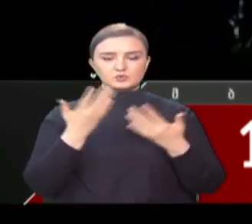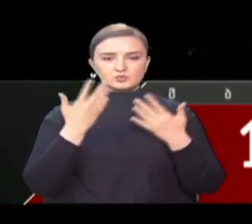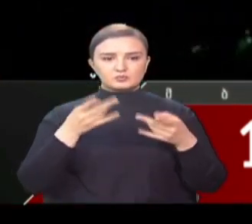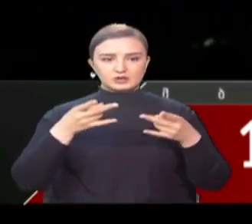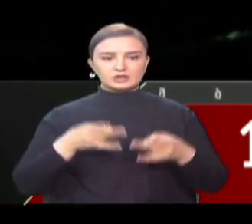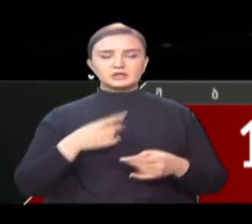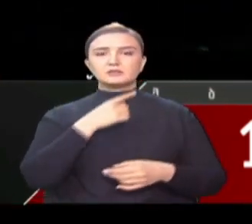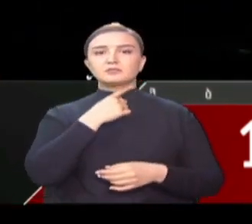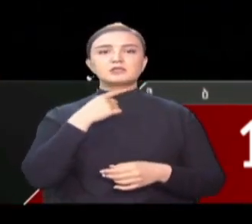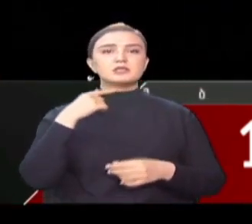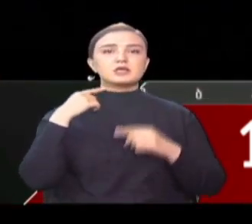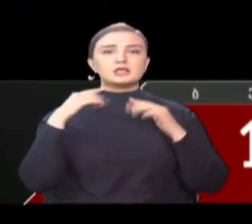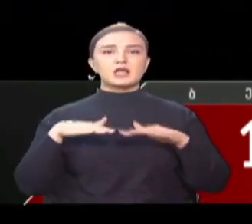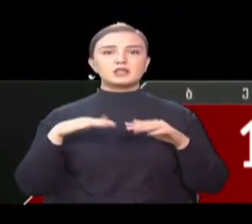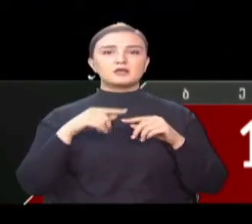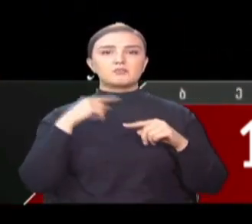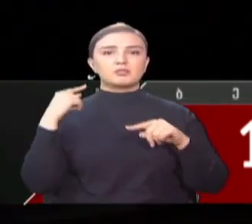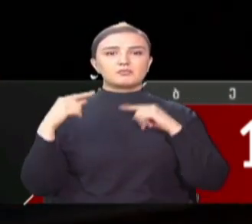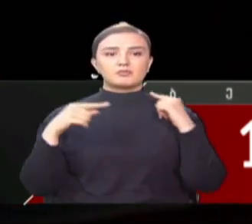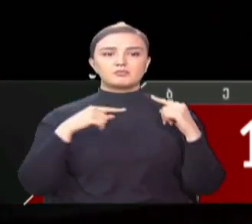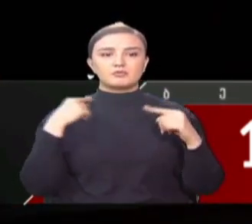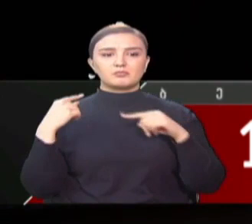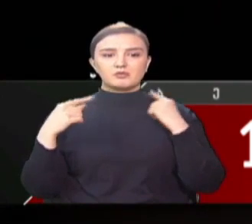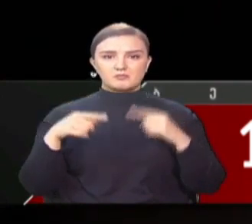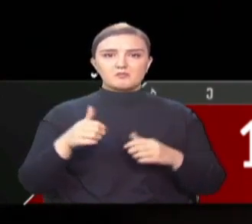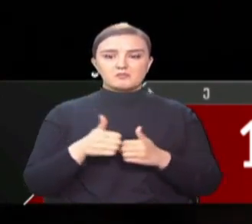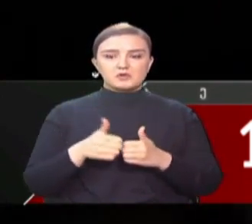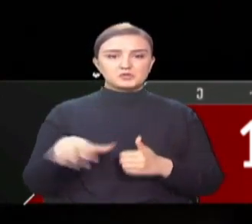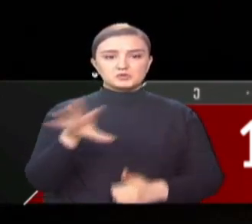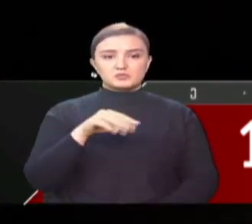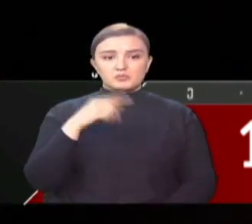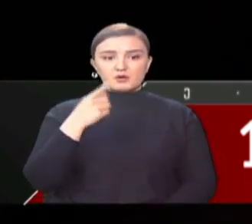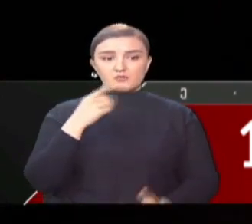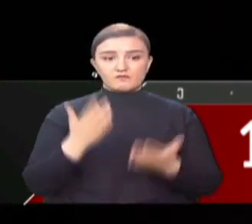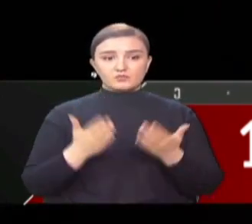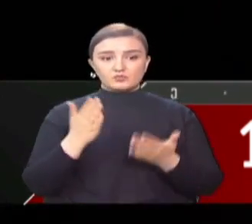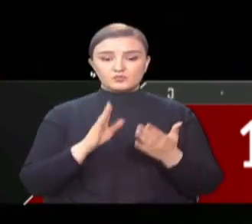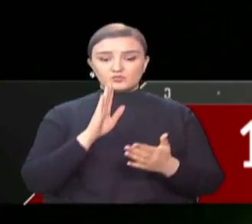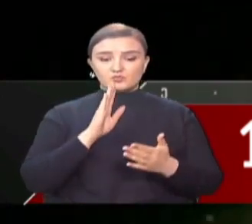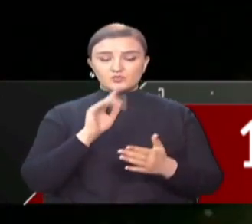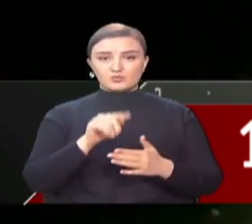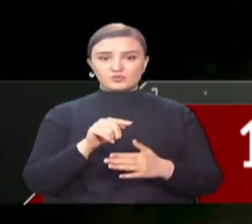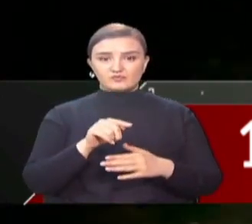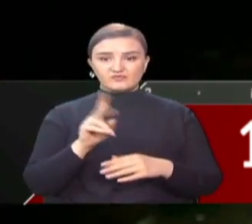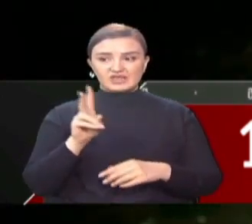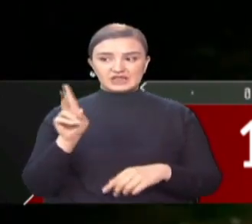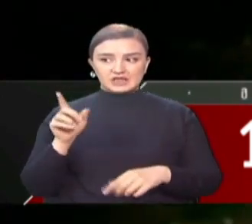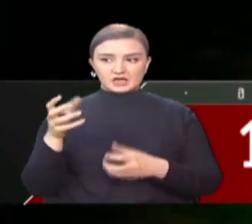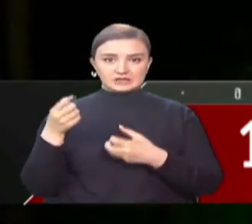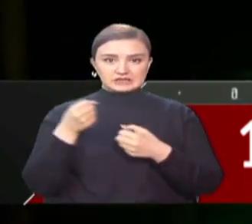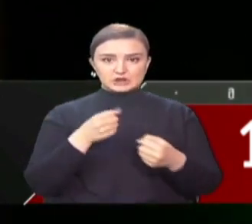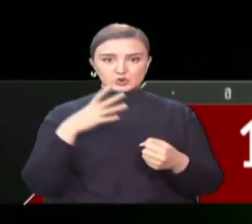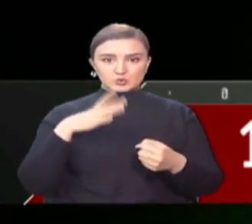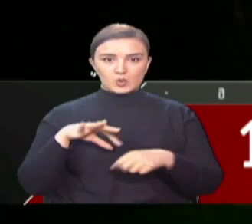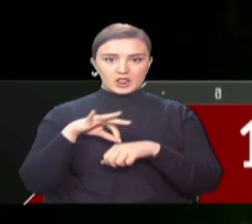დაზიანება ყელის არეში. როგორც მეზობლები აღნიშნავენ, იმ ხოში თუ გოგონას იძულებით აქ ვინმე